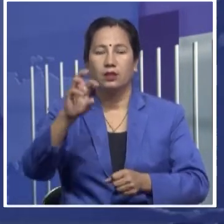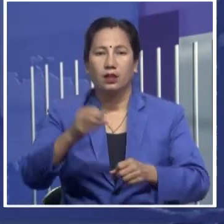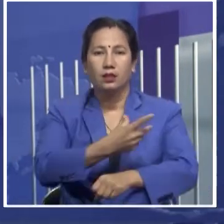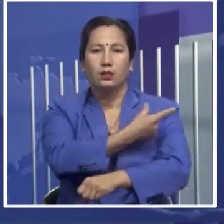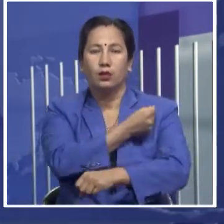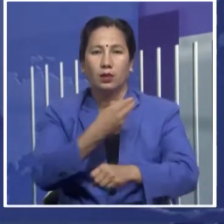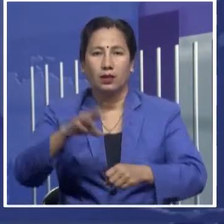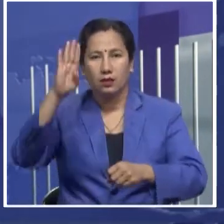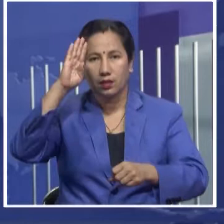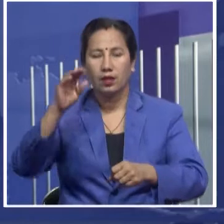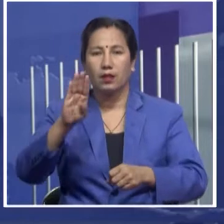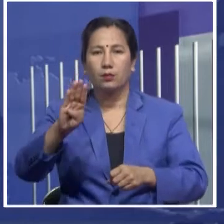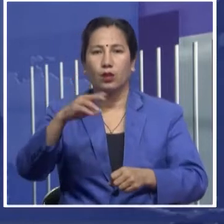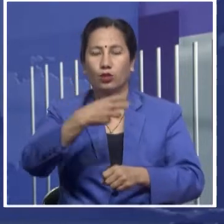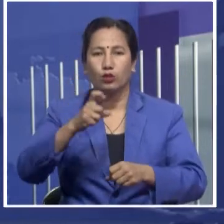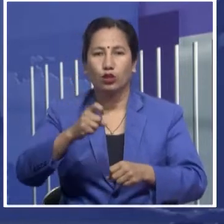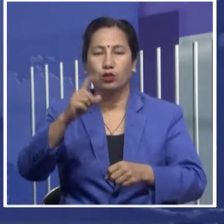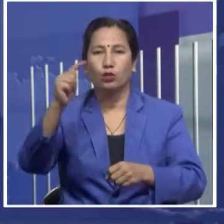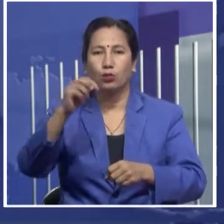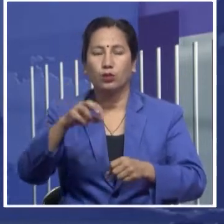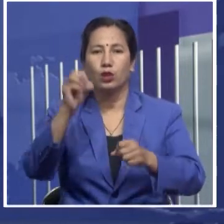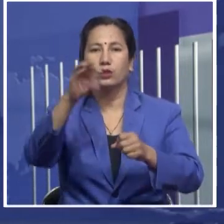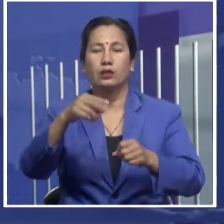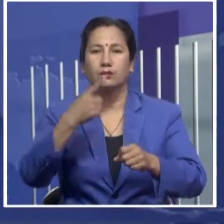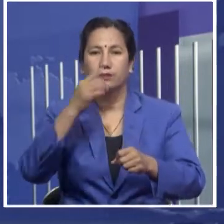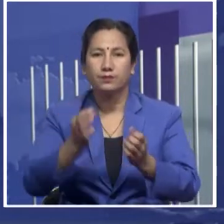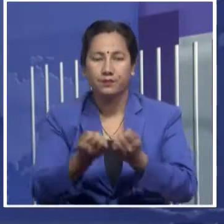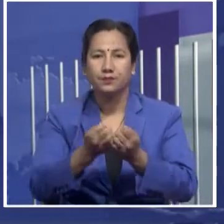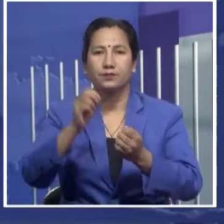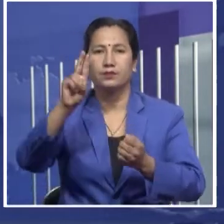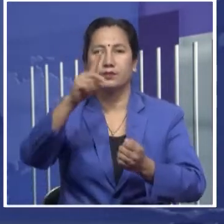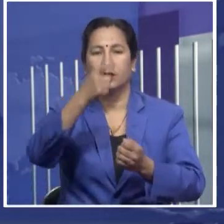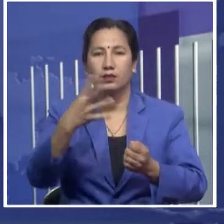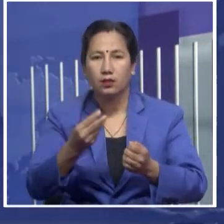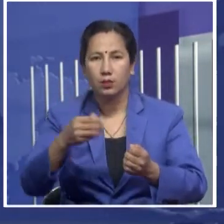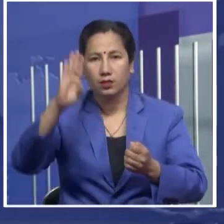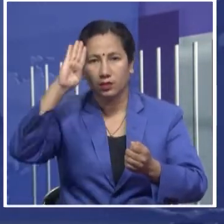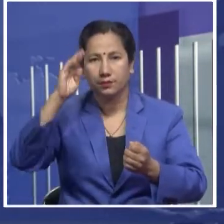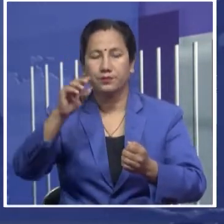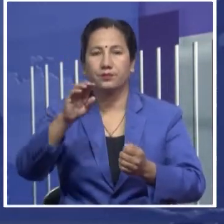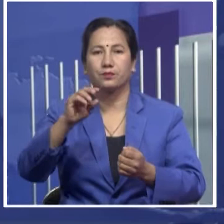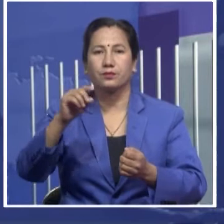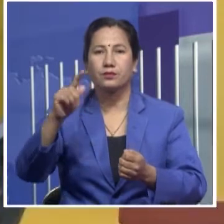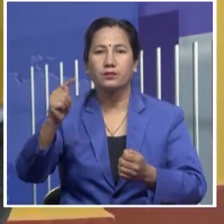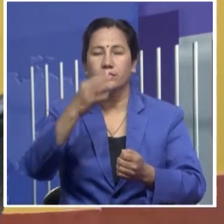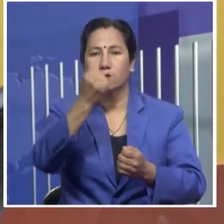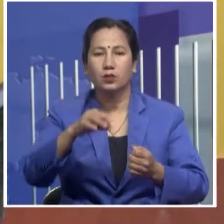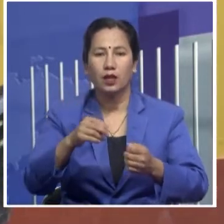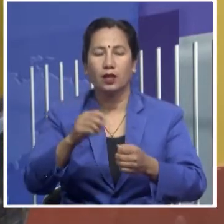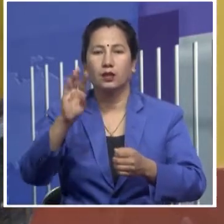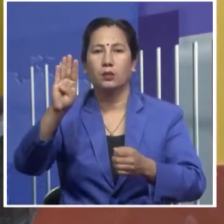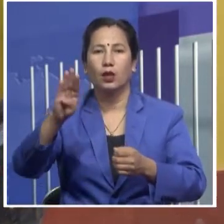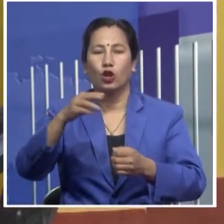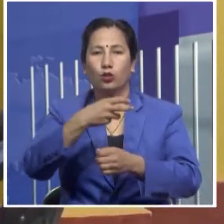लगाएकाहरूलाई सरकारले बुस्टरको रूपमा कोभिसिल्ड खोप दिने निर्णय गरेको छ। भेरोसेल खोप अभाव भएपछि सरकारले कोभिसिल्डलाई नै बुस्टरका रूपमा दिन लागेको